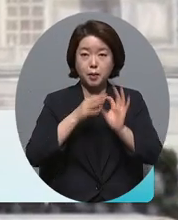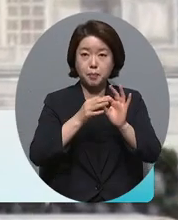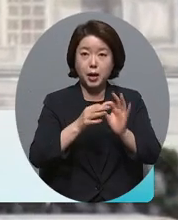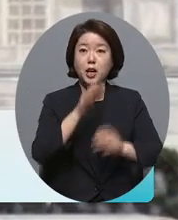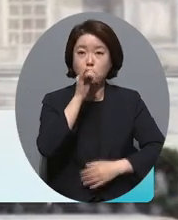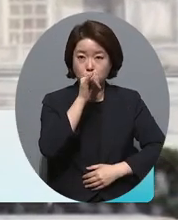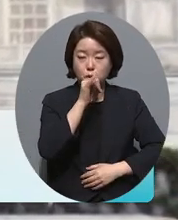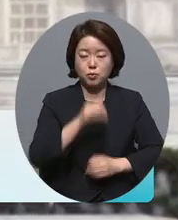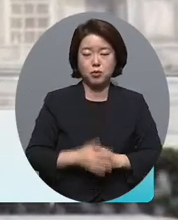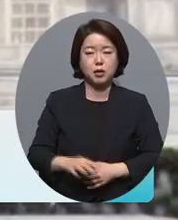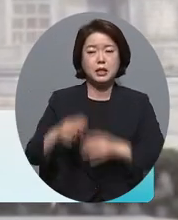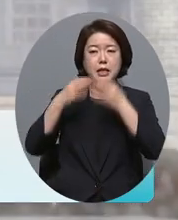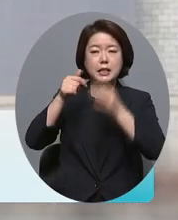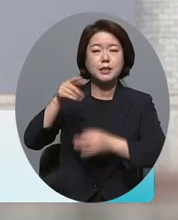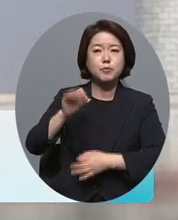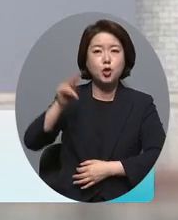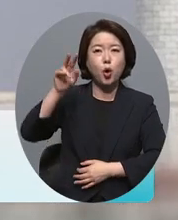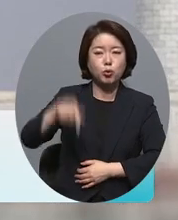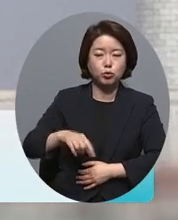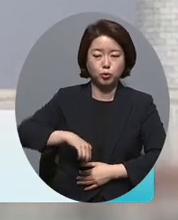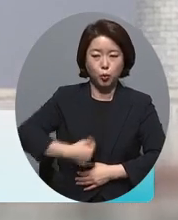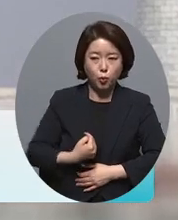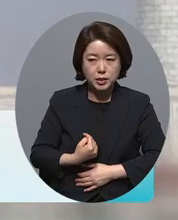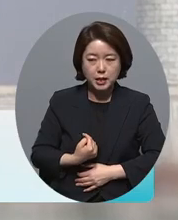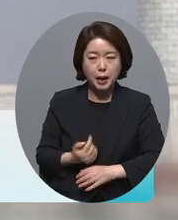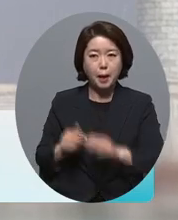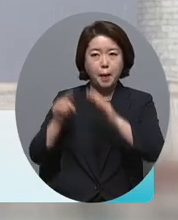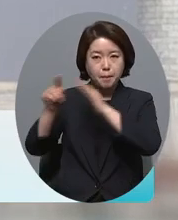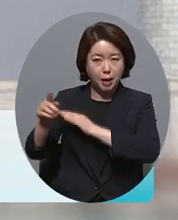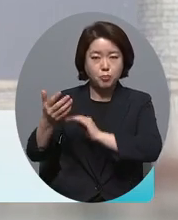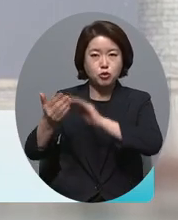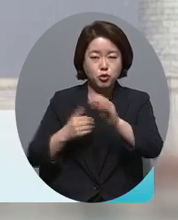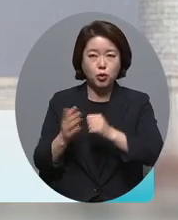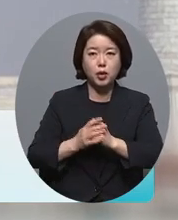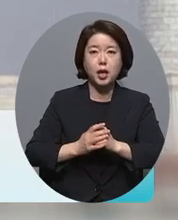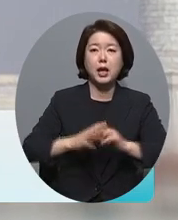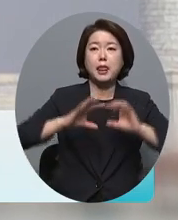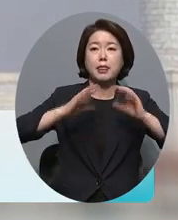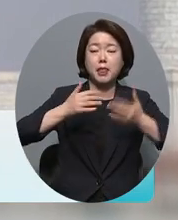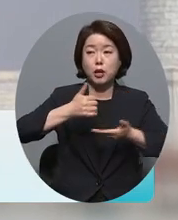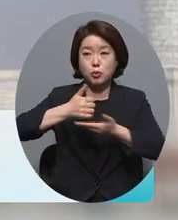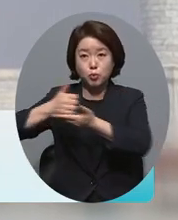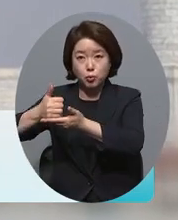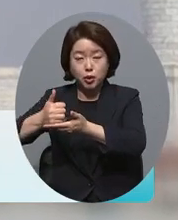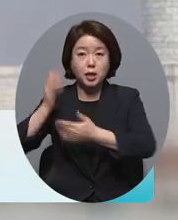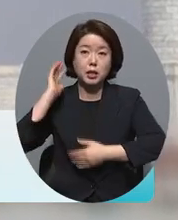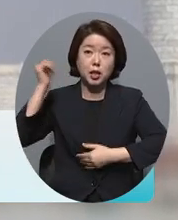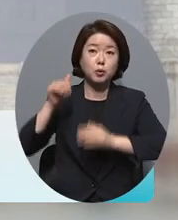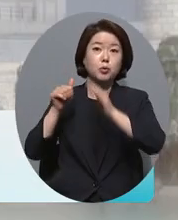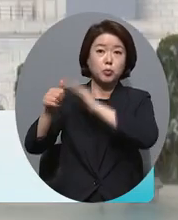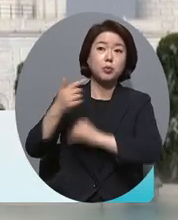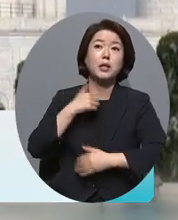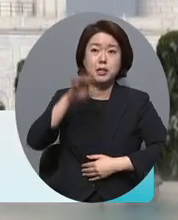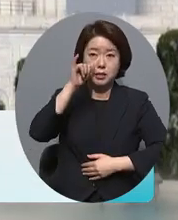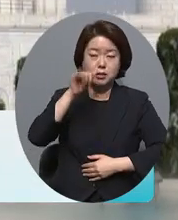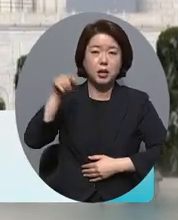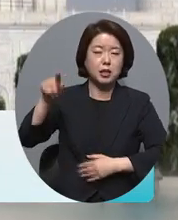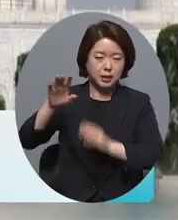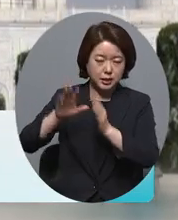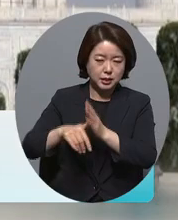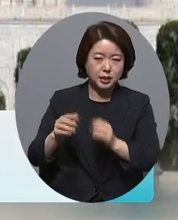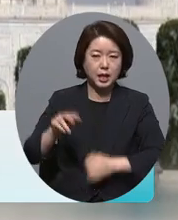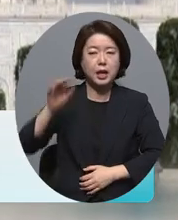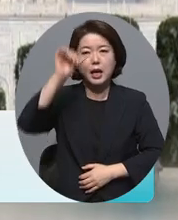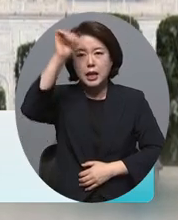김정숙 여사가 단독으로 방문하기 이전에 국빈 방문을 하셨었어요 그때 알고 보니까 그 인도 총리가